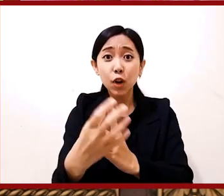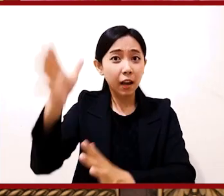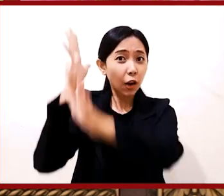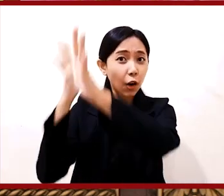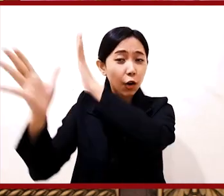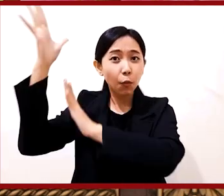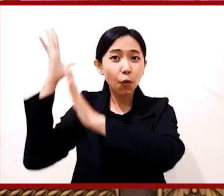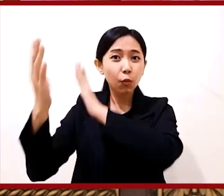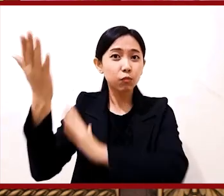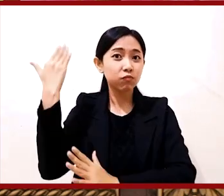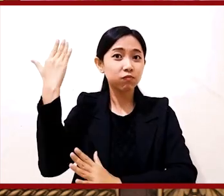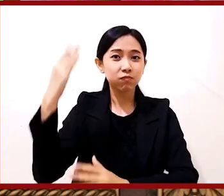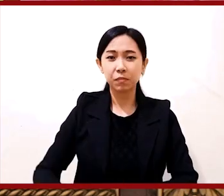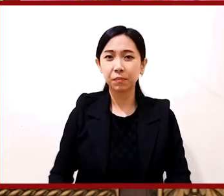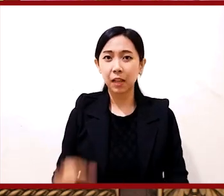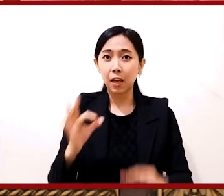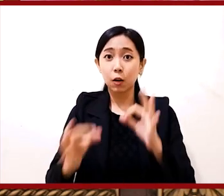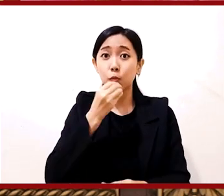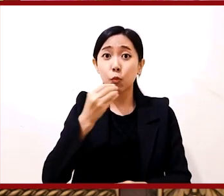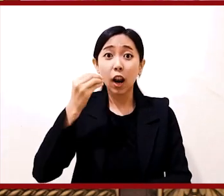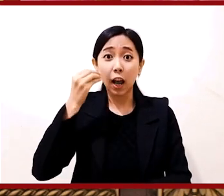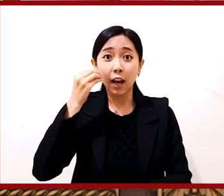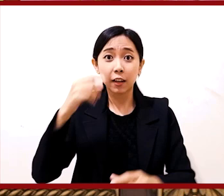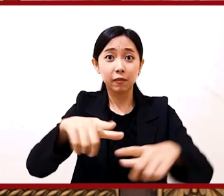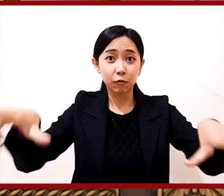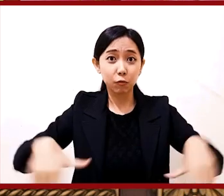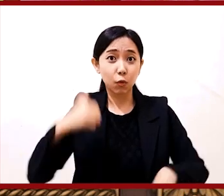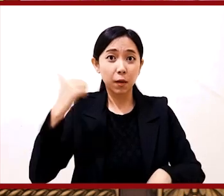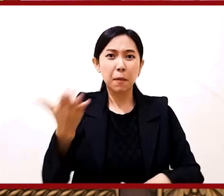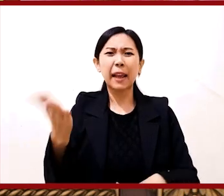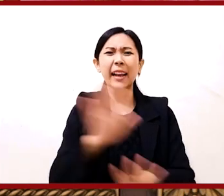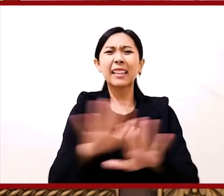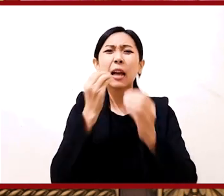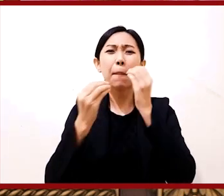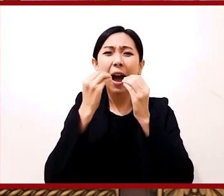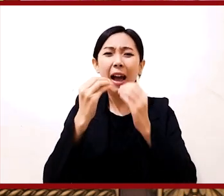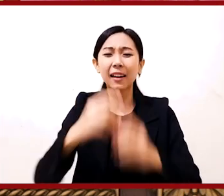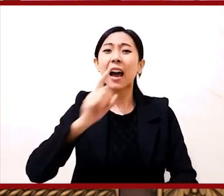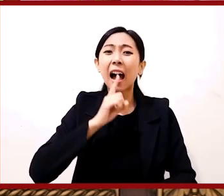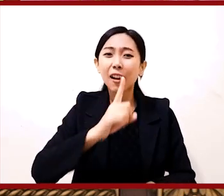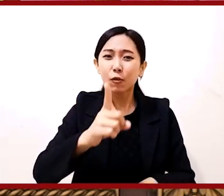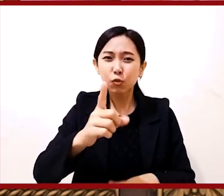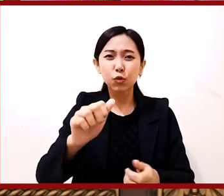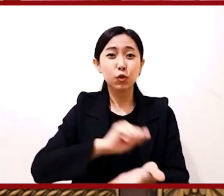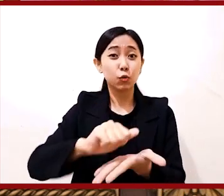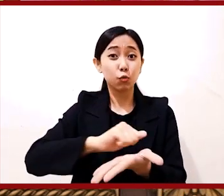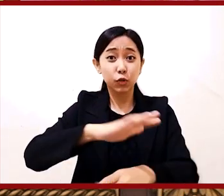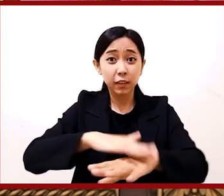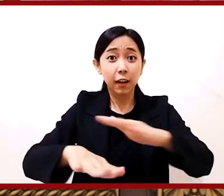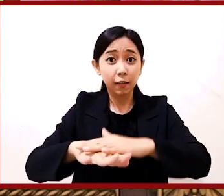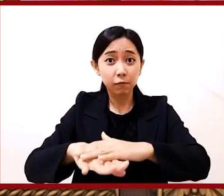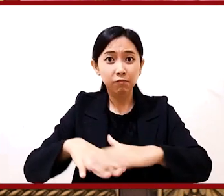istiadat nenek moyang mereka. Dan kalau pulang dari pasar, mereka juga tidak makan kalau tidak lebih dahulu membersihkan